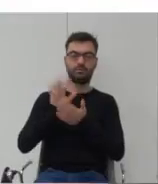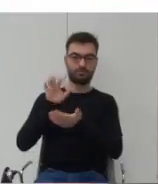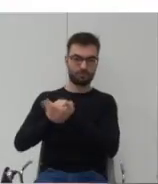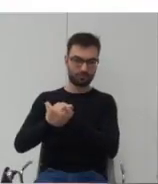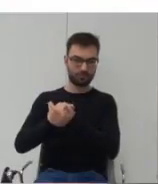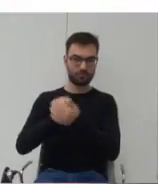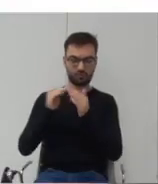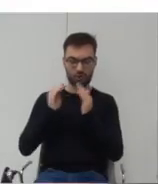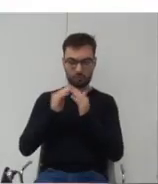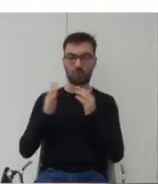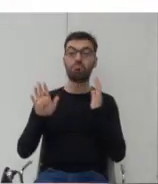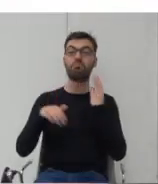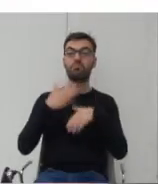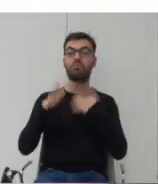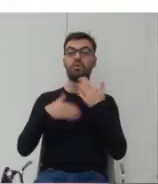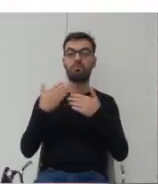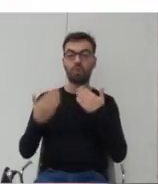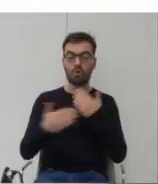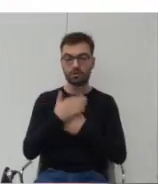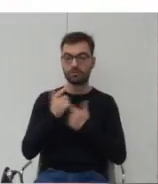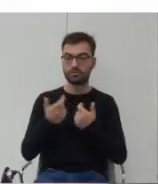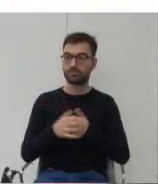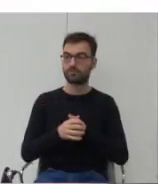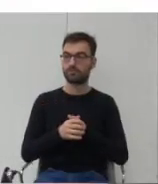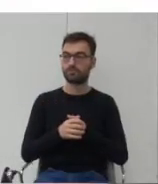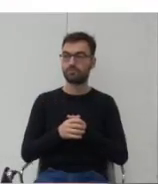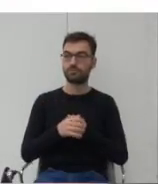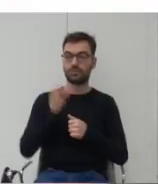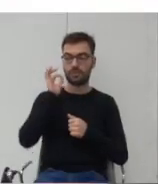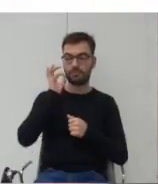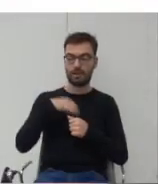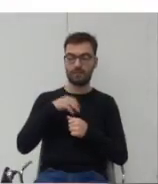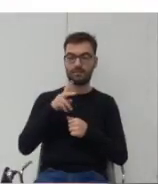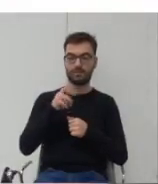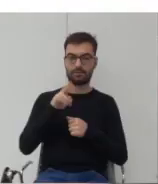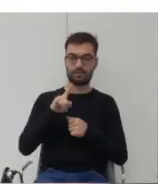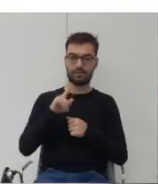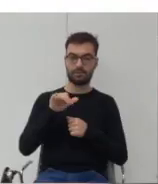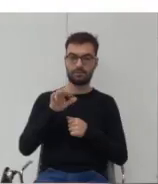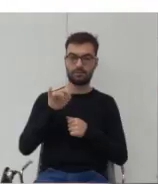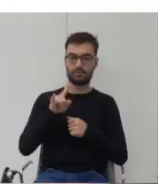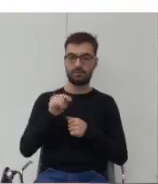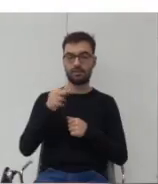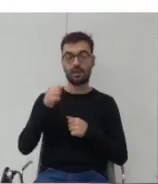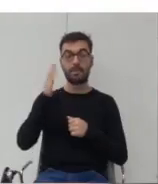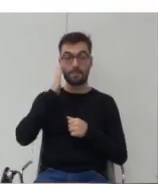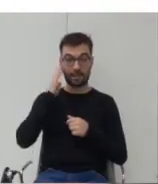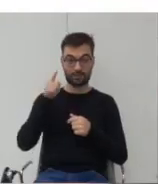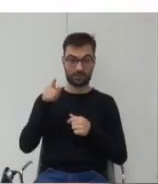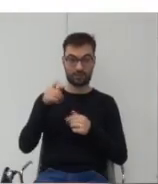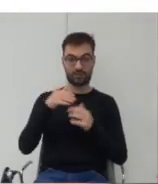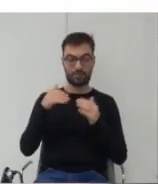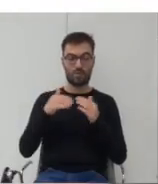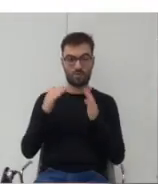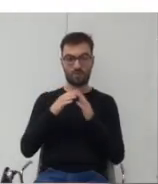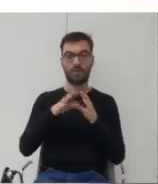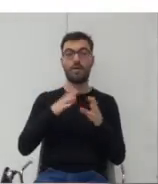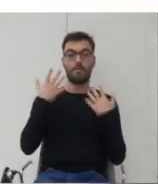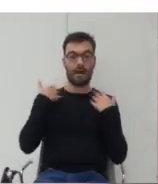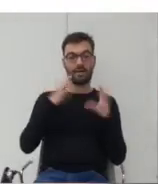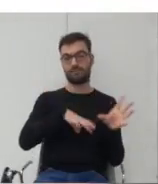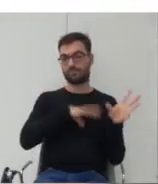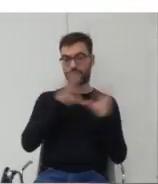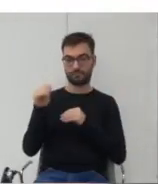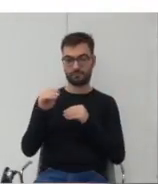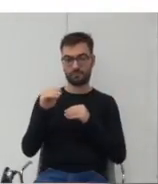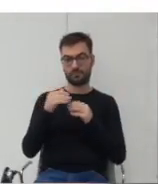wydzierżawić i okazało się, że pani Krystyna mieszka pod tym domkiem. Przeniosła się z